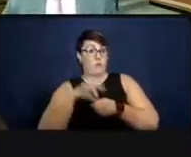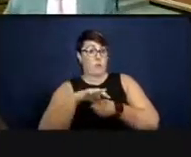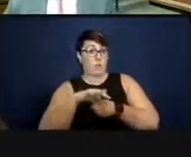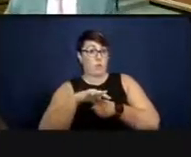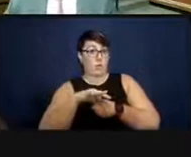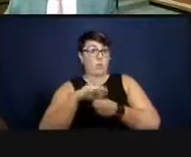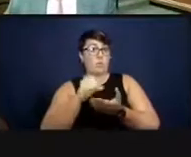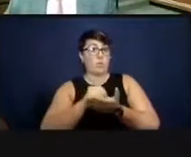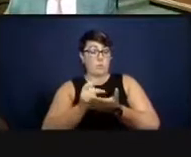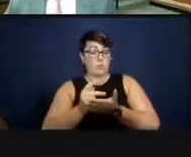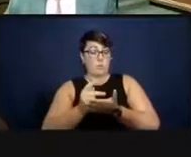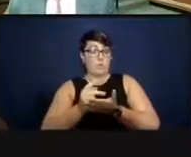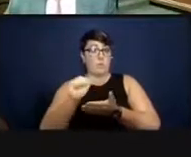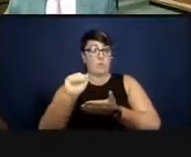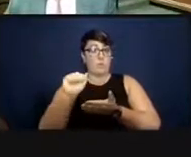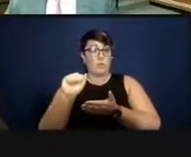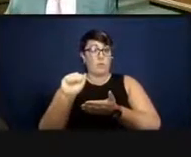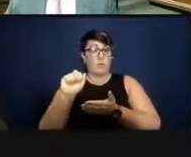amekubaliana na